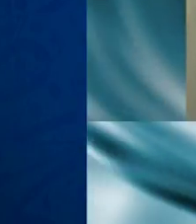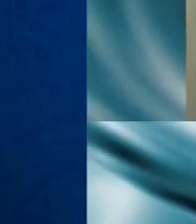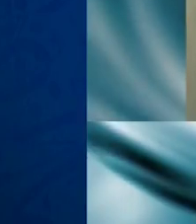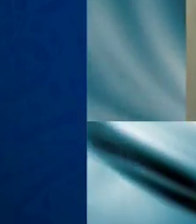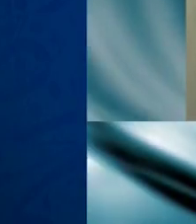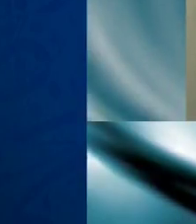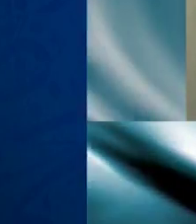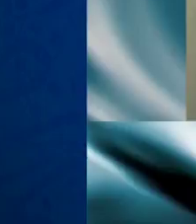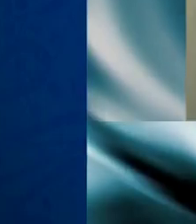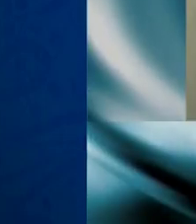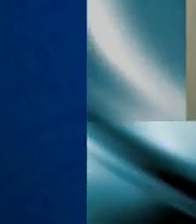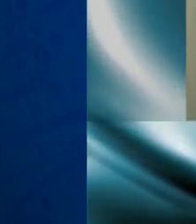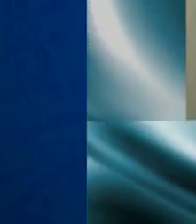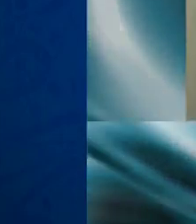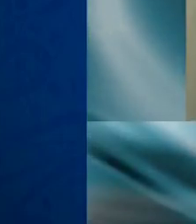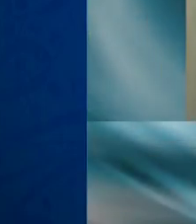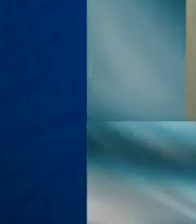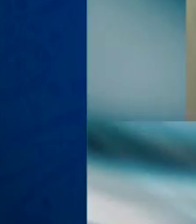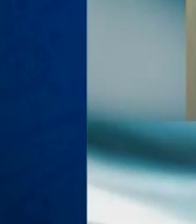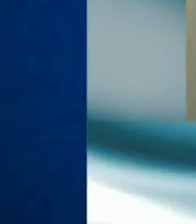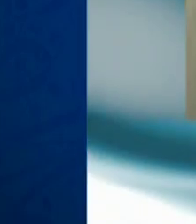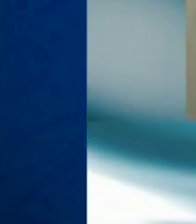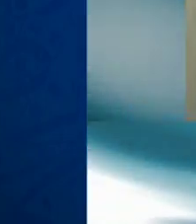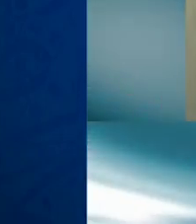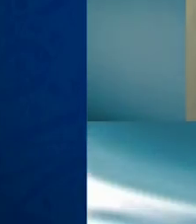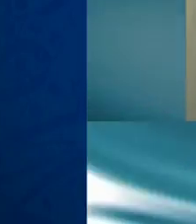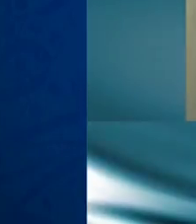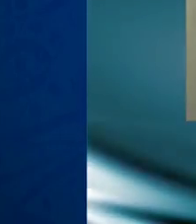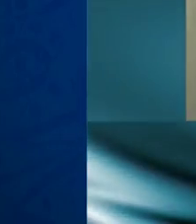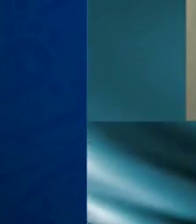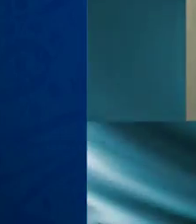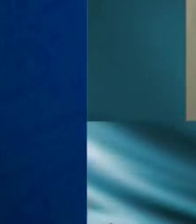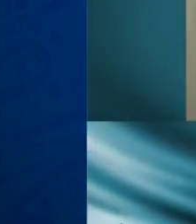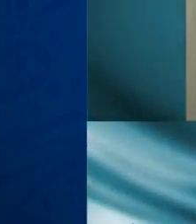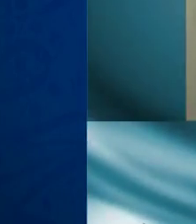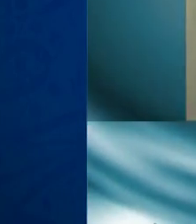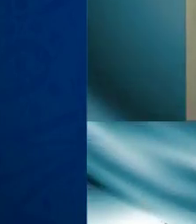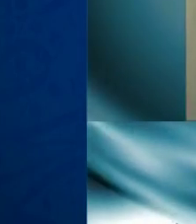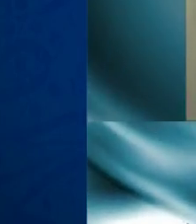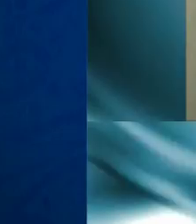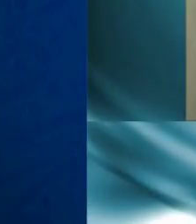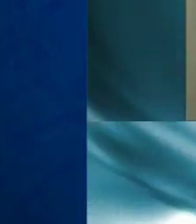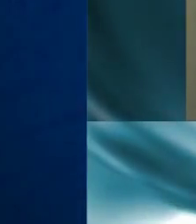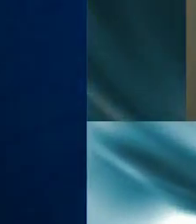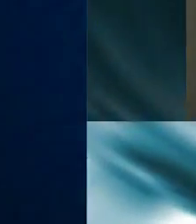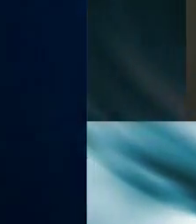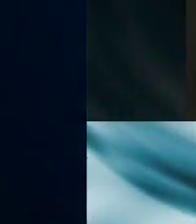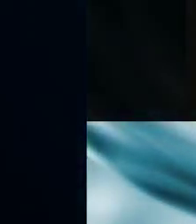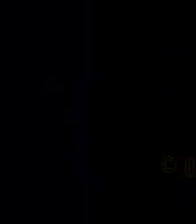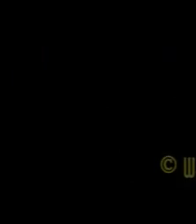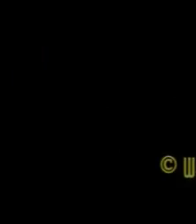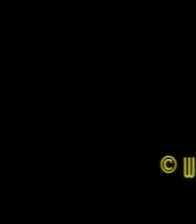Ramazoni sharif ro'zasini tutishni birinchi qadamidan xuddi shu ma'noga duch kelamiz.